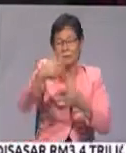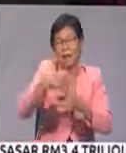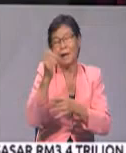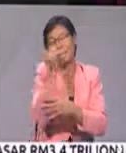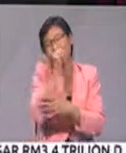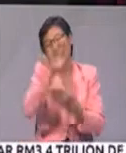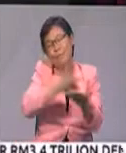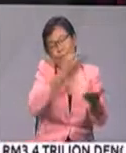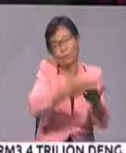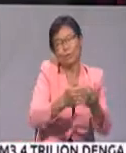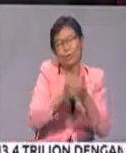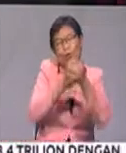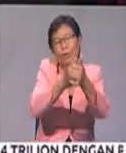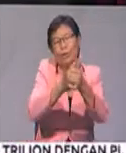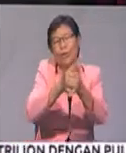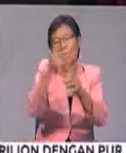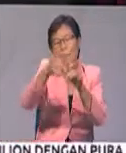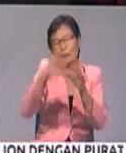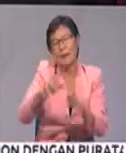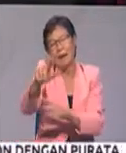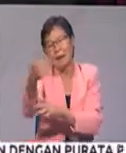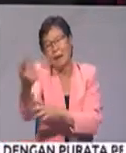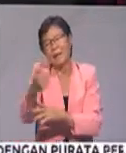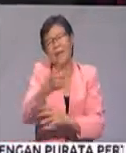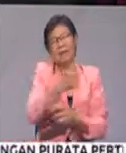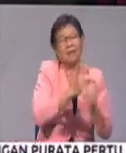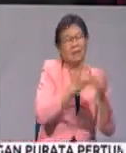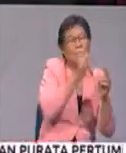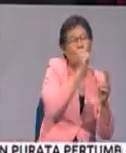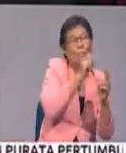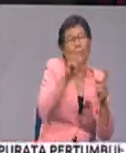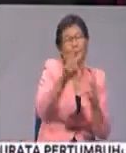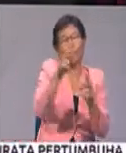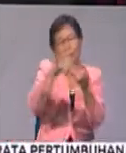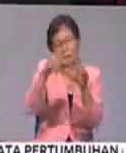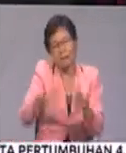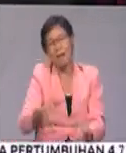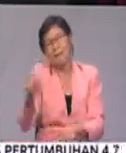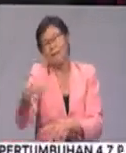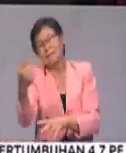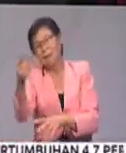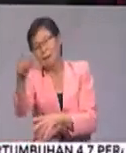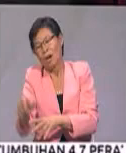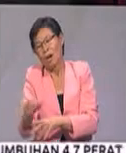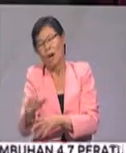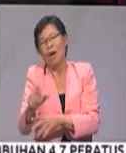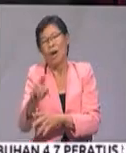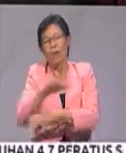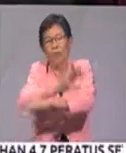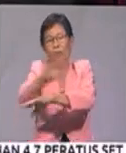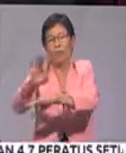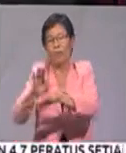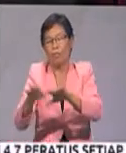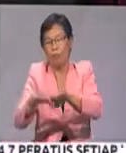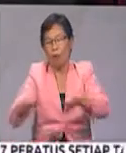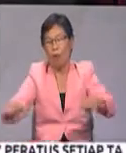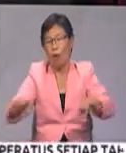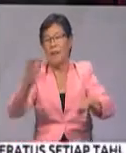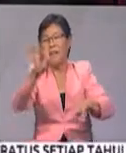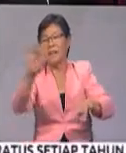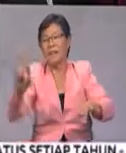akan diikuti dua peserta yang lain. Dan kemudian itu, Yabang akan membuat persembahan dan Floor 88 akan membuat persembahan